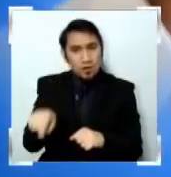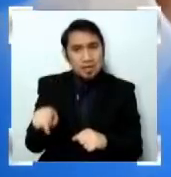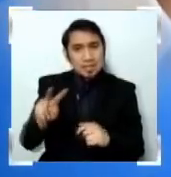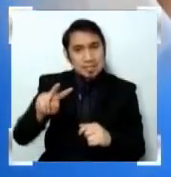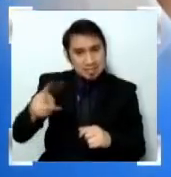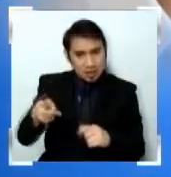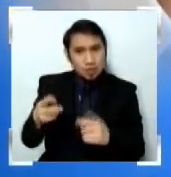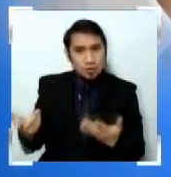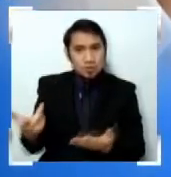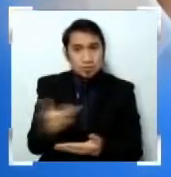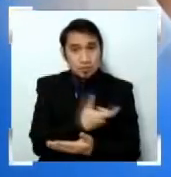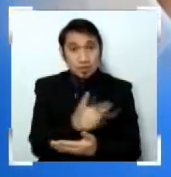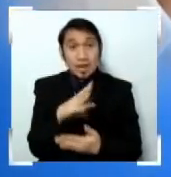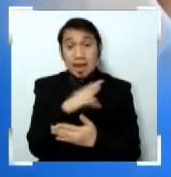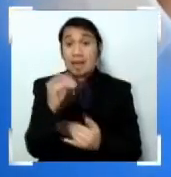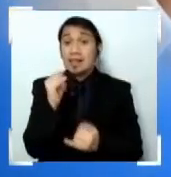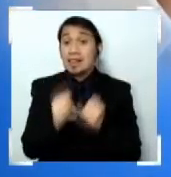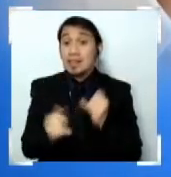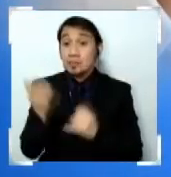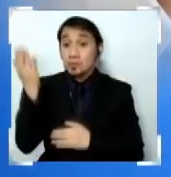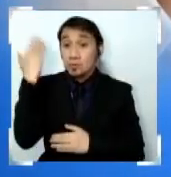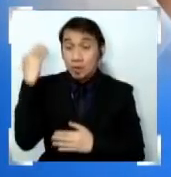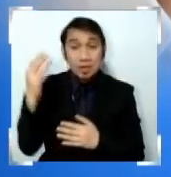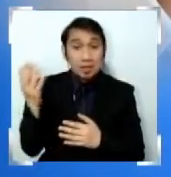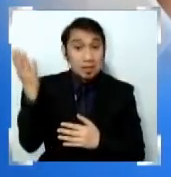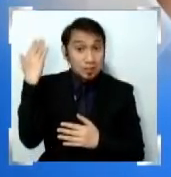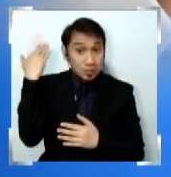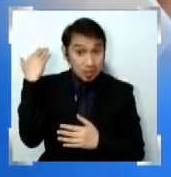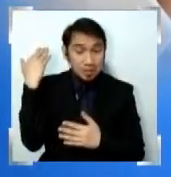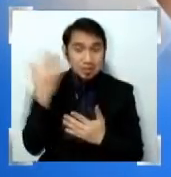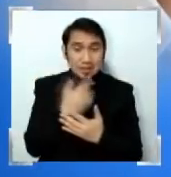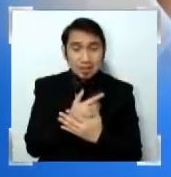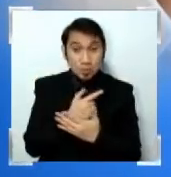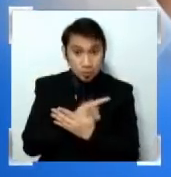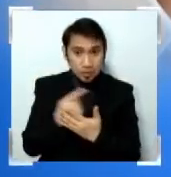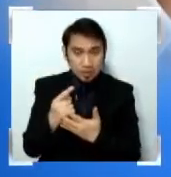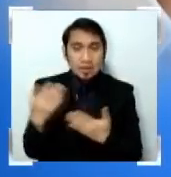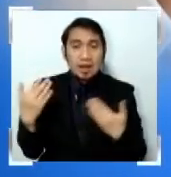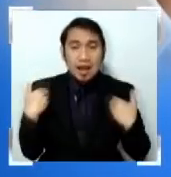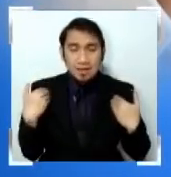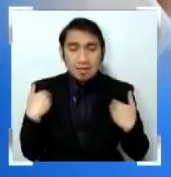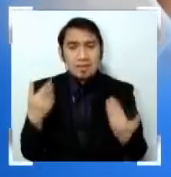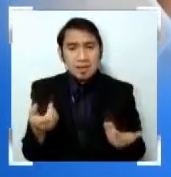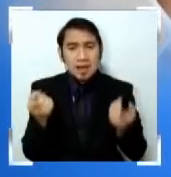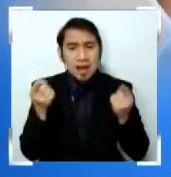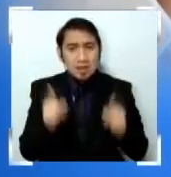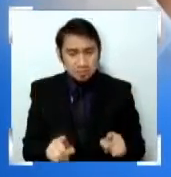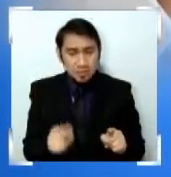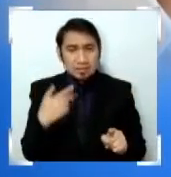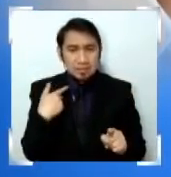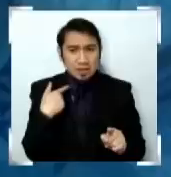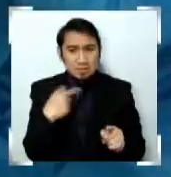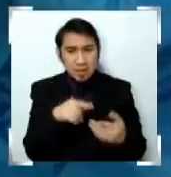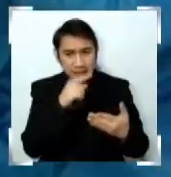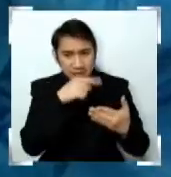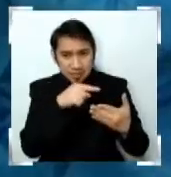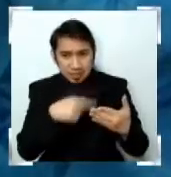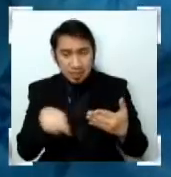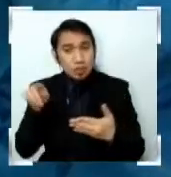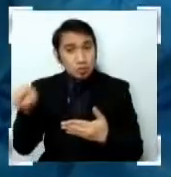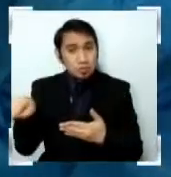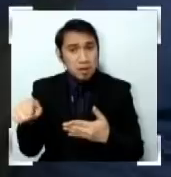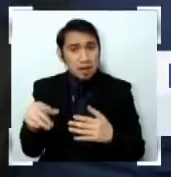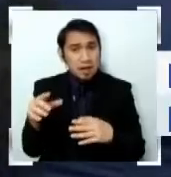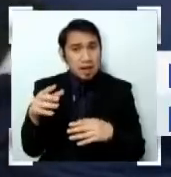then yung last week, nangyayari, nagkakaroon po sila ng inventory at nagkakaroon ng redeployment yung mga manufacturers. Para sa